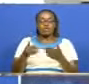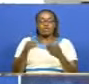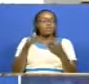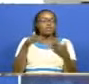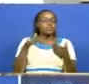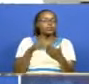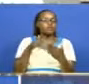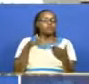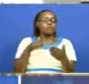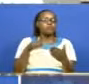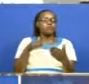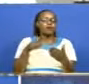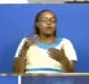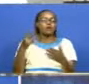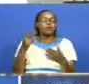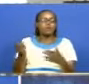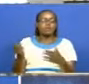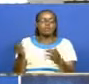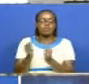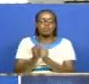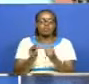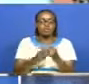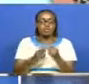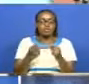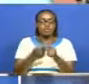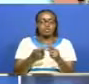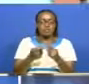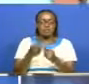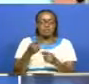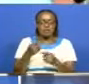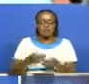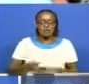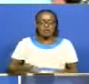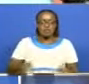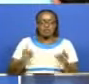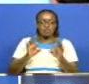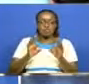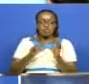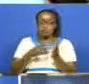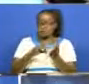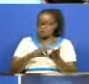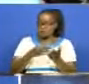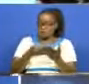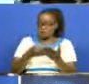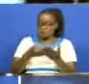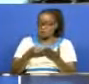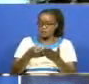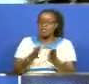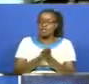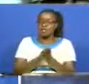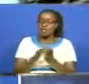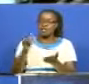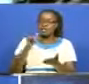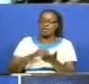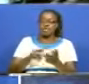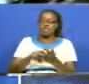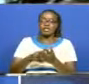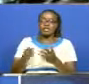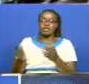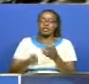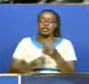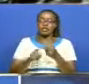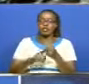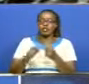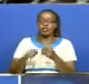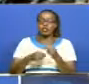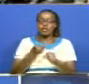mwaka 2017 kutokana na ukosefu wa pesa. Ukarabati ulianza tena mwezi Juni mwaka huu baada